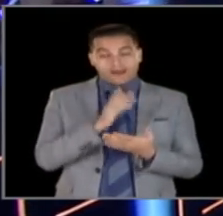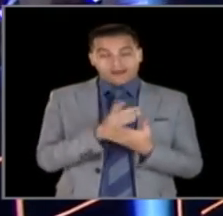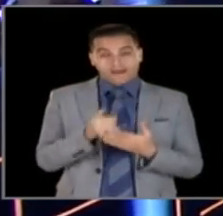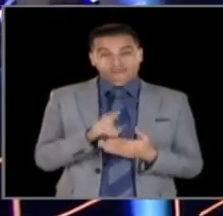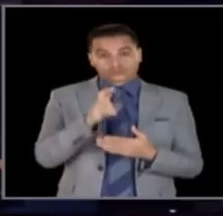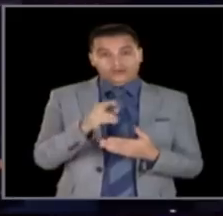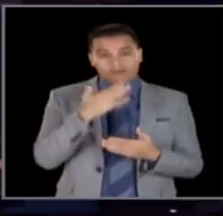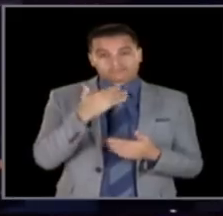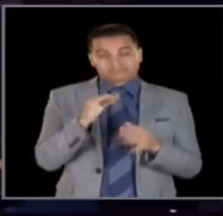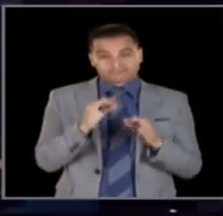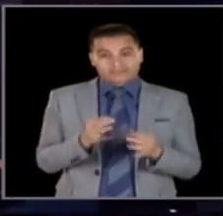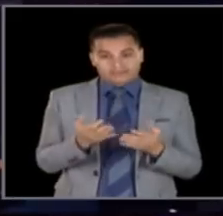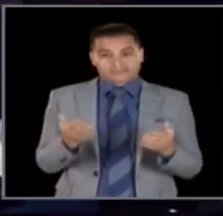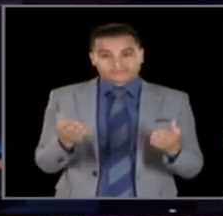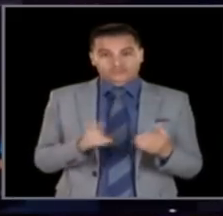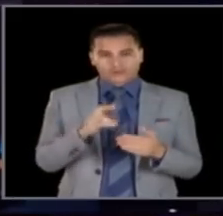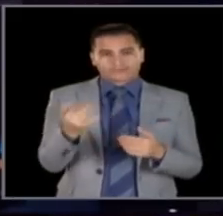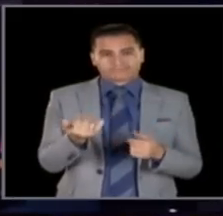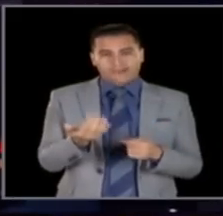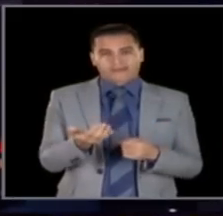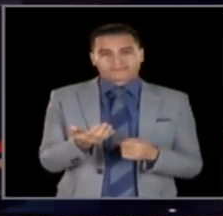الحقيقة لطيف جدا وسهل.